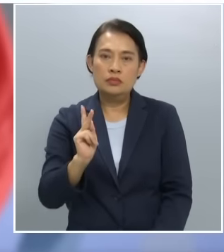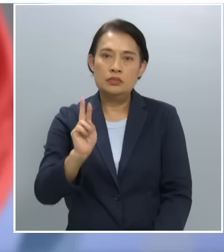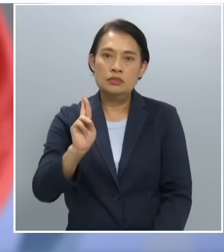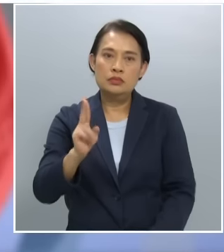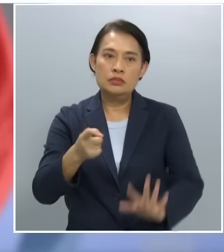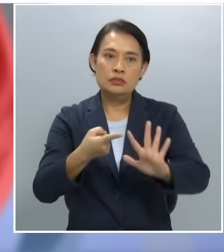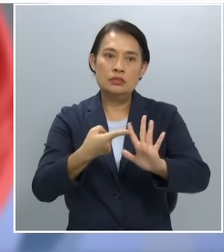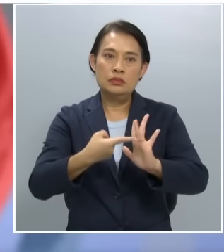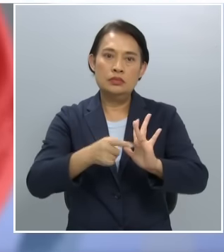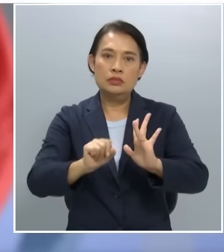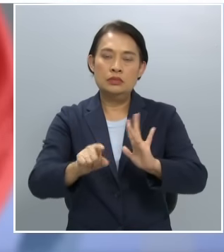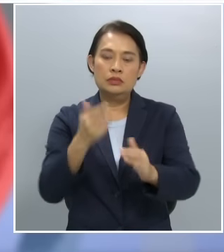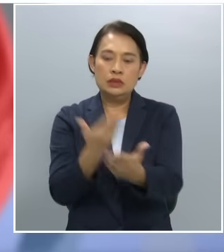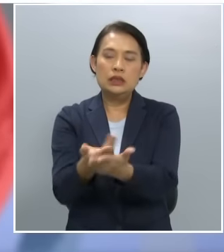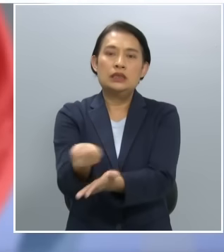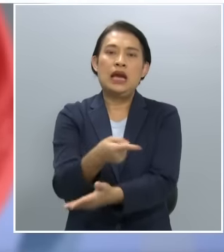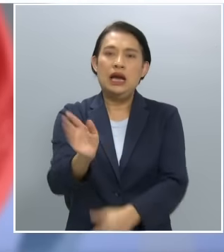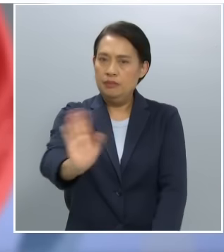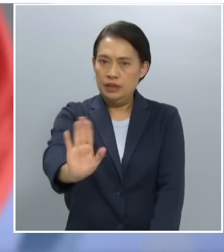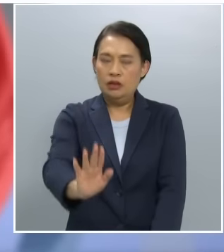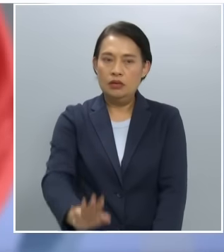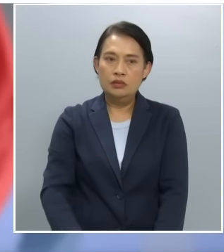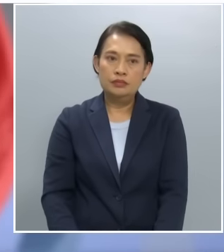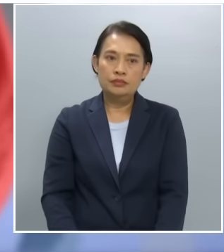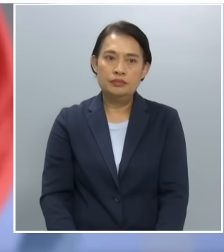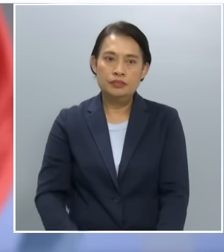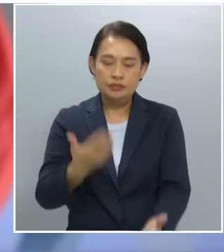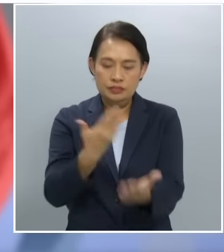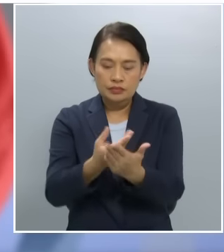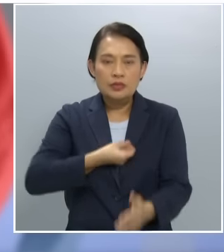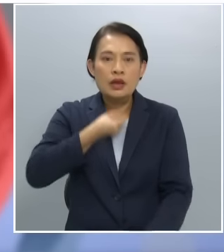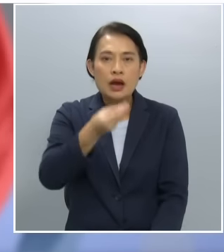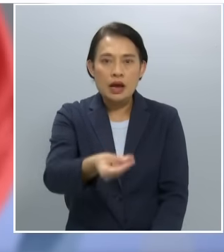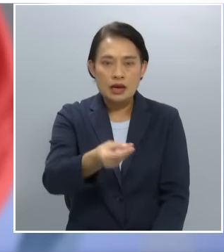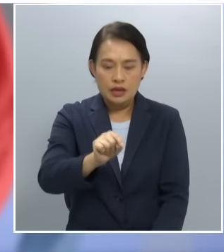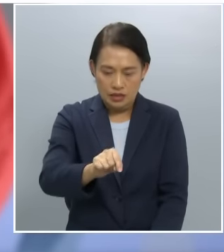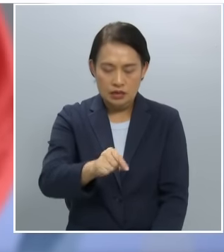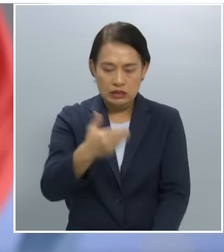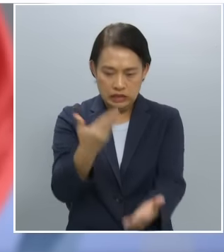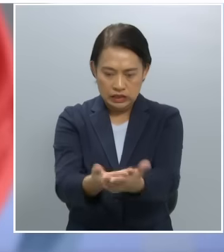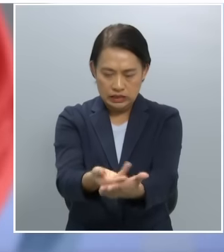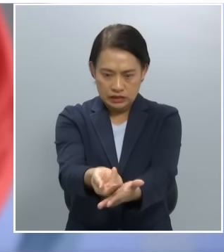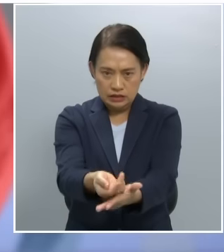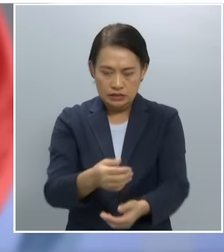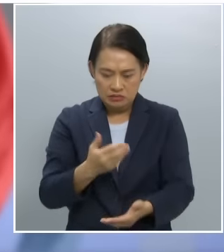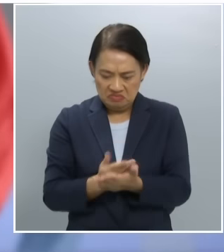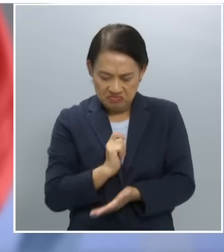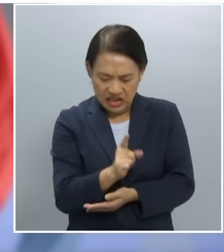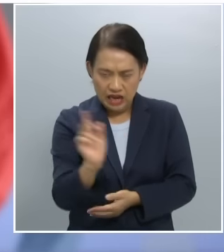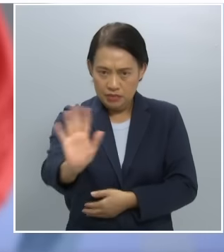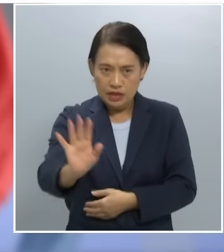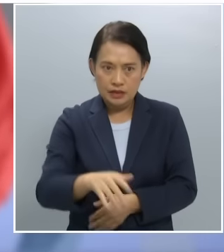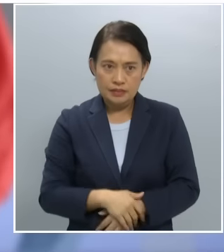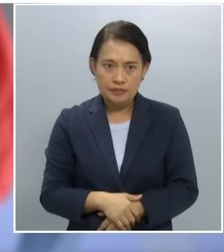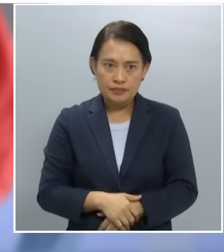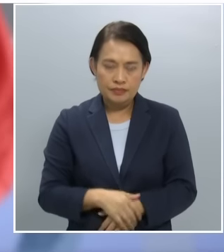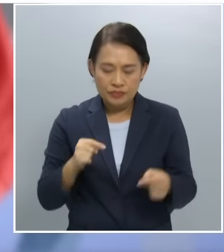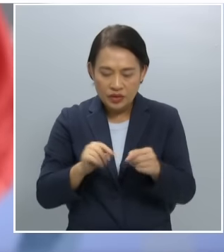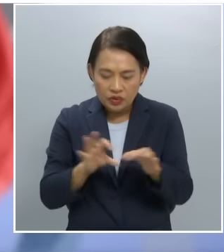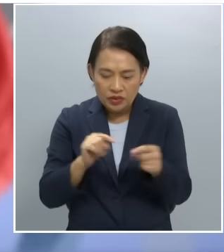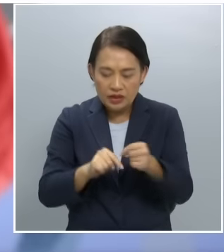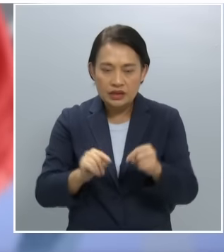บอกมาไม่เคยคิดเงินเลยใช่พี่หนูมมีแต่ให้เงินด้วยซ้ำใช่มั้ยไม่เคยไม่เคยไม่เคยคิดเงินใครที่จะมาออกค่ะยกเว้นสปอนเซอร์นะเดี๋ยว